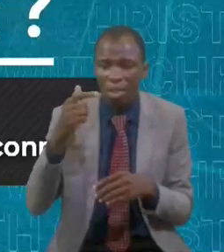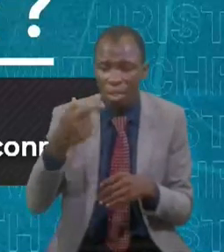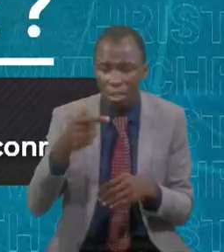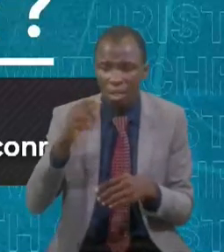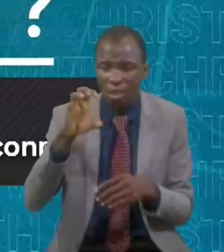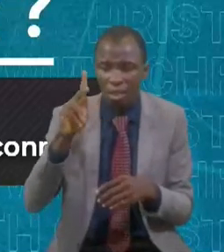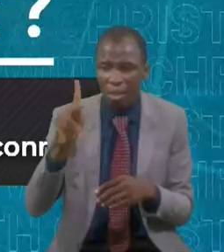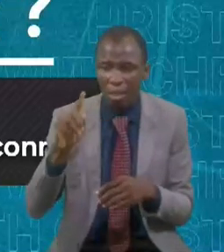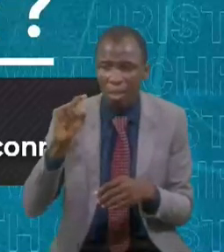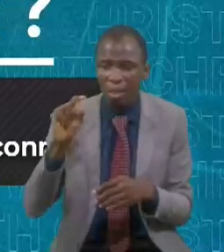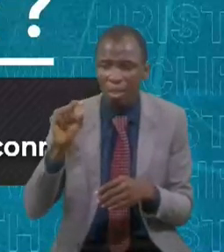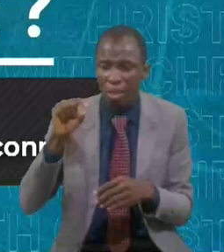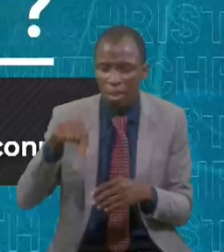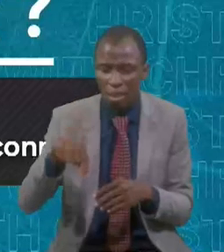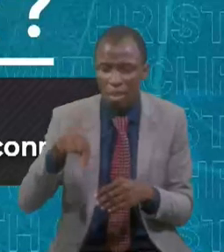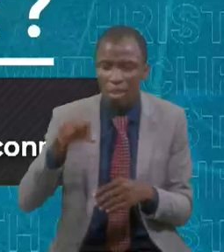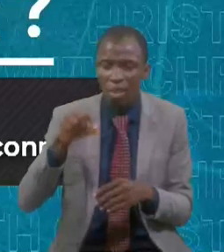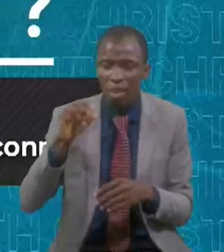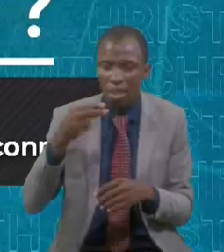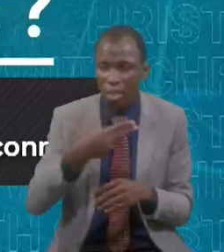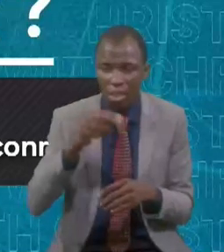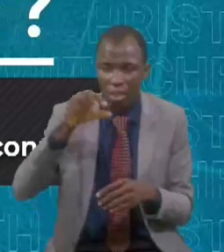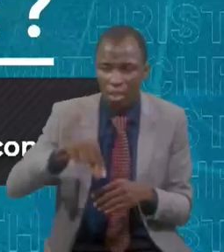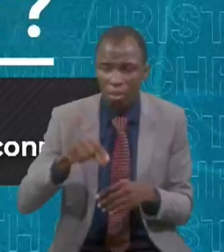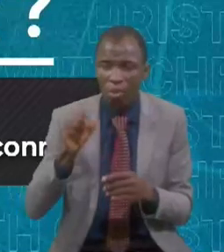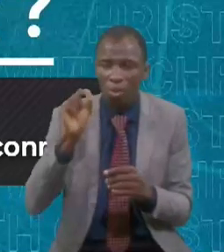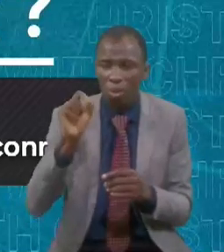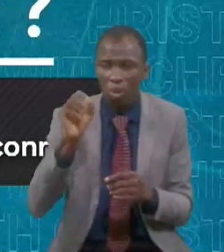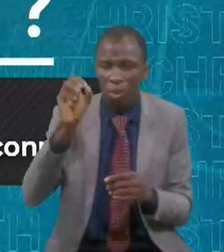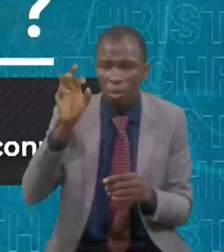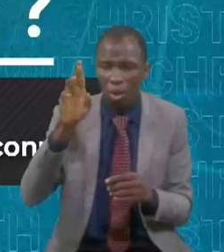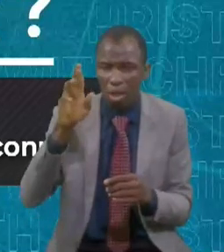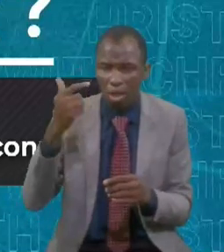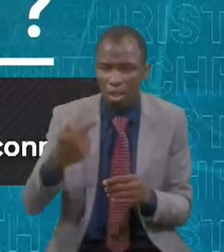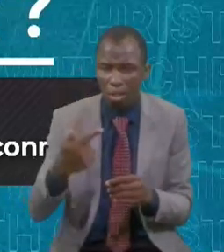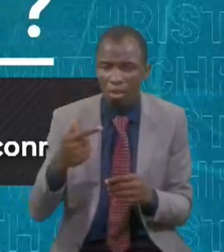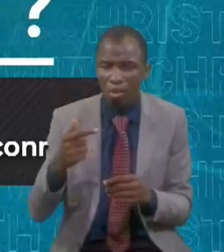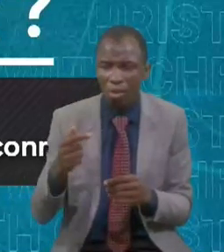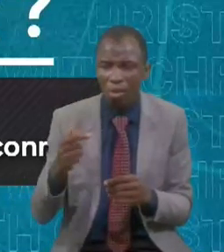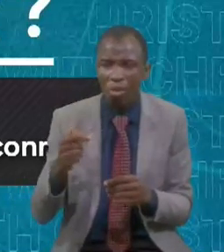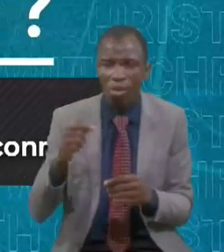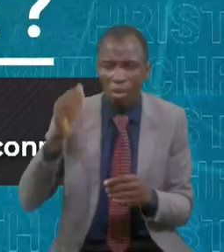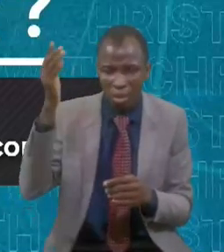Connect cliquez sur ce lien et un form